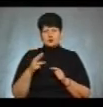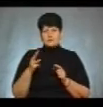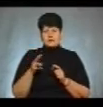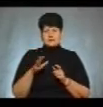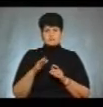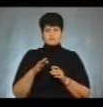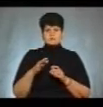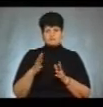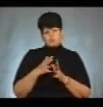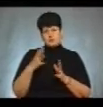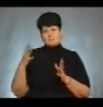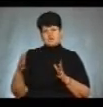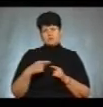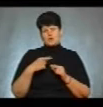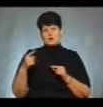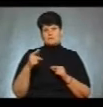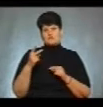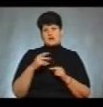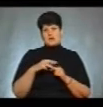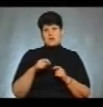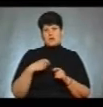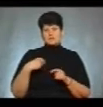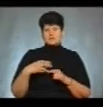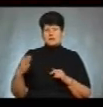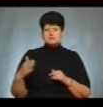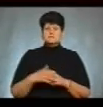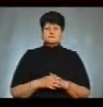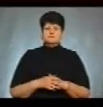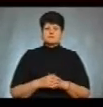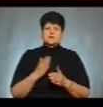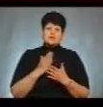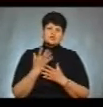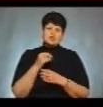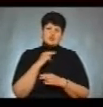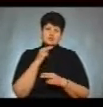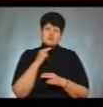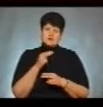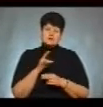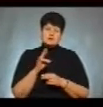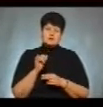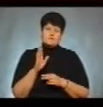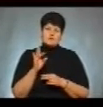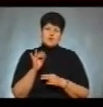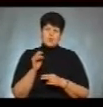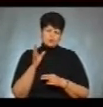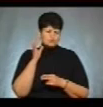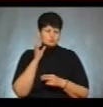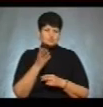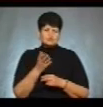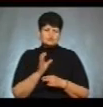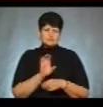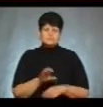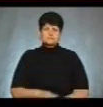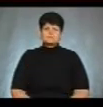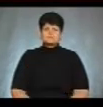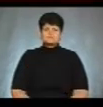вже, відповідно, буде протяжність 1,5 кілометра. В нас є ще одне зауваження Нівроку. Я пропоную зараз їх послухати і дати